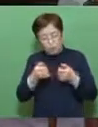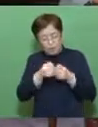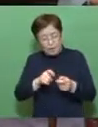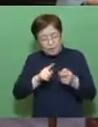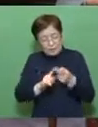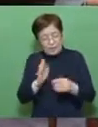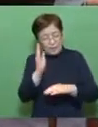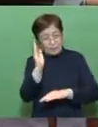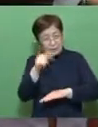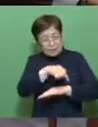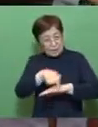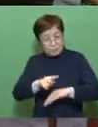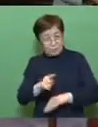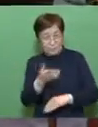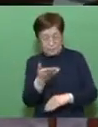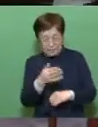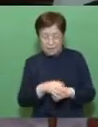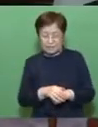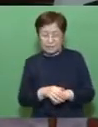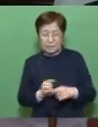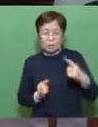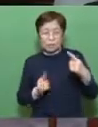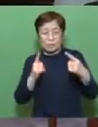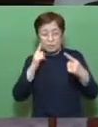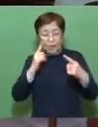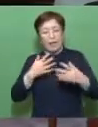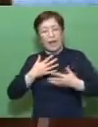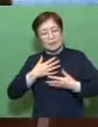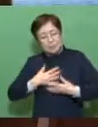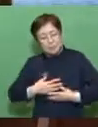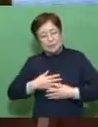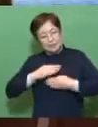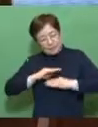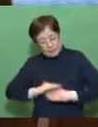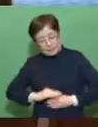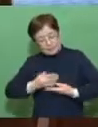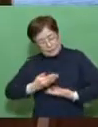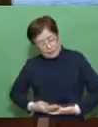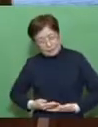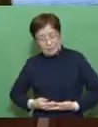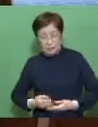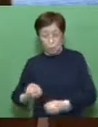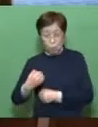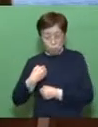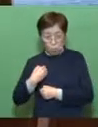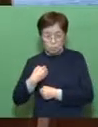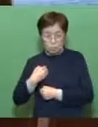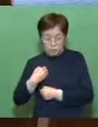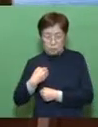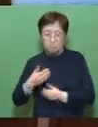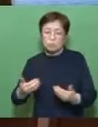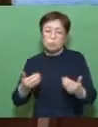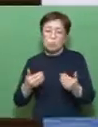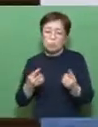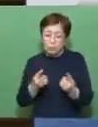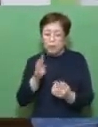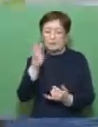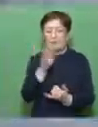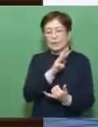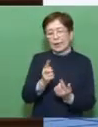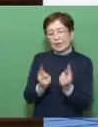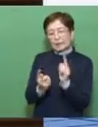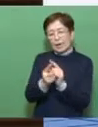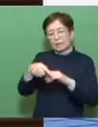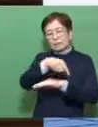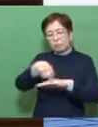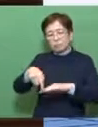故郷兵庫なんですけどもま何より急がれるのはやっぱり災害はい対策ということになりますねそうですねそうですね先ほど言いました